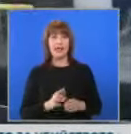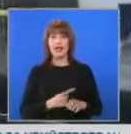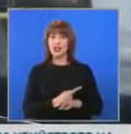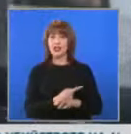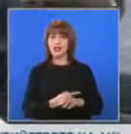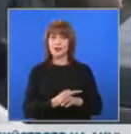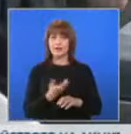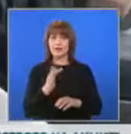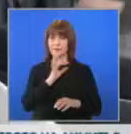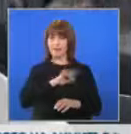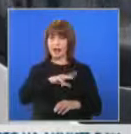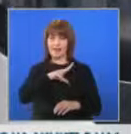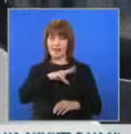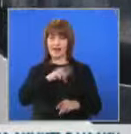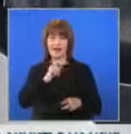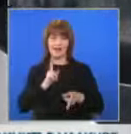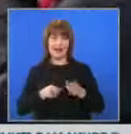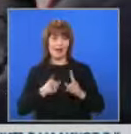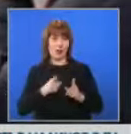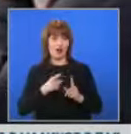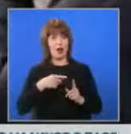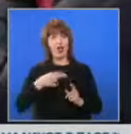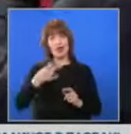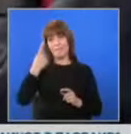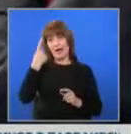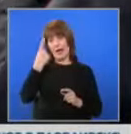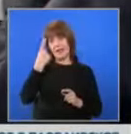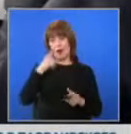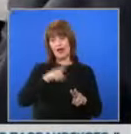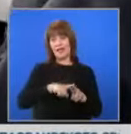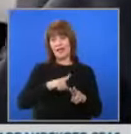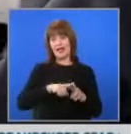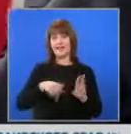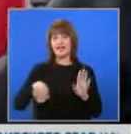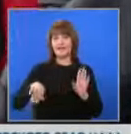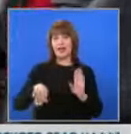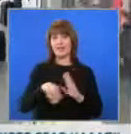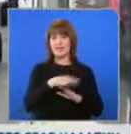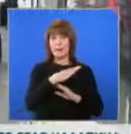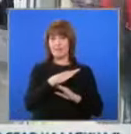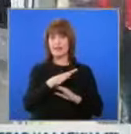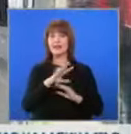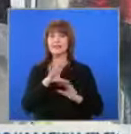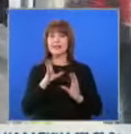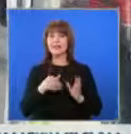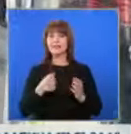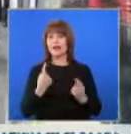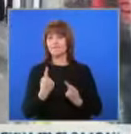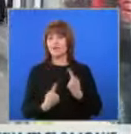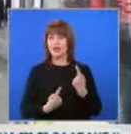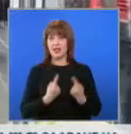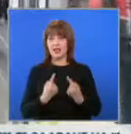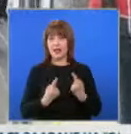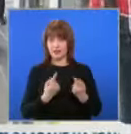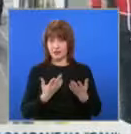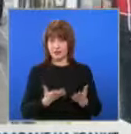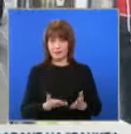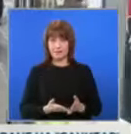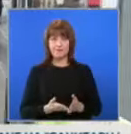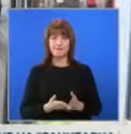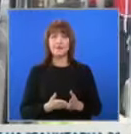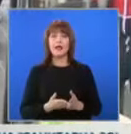Часове след като получи наградата за треньор номер 1 на България, Илиян Илиев замина за Баку с 26 играчи, начало с футболист номер 1 и капитана тима